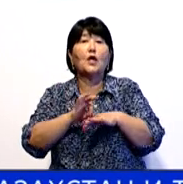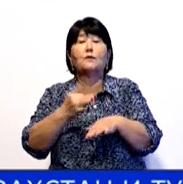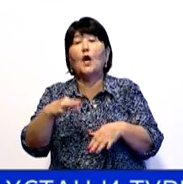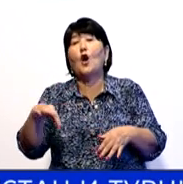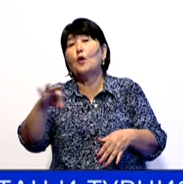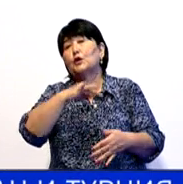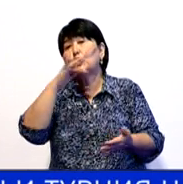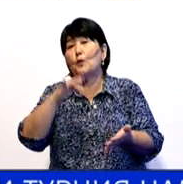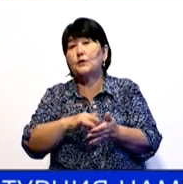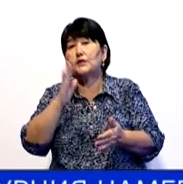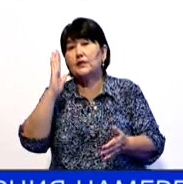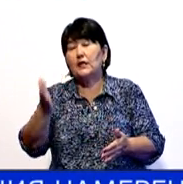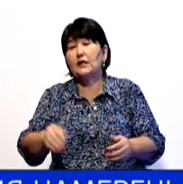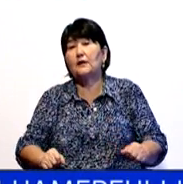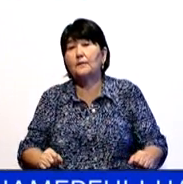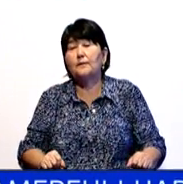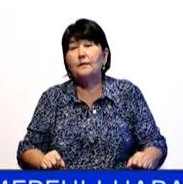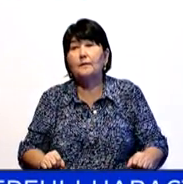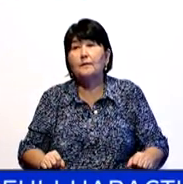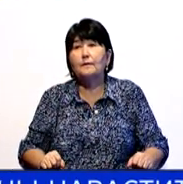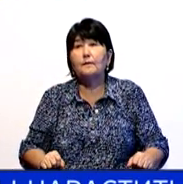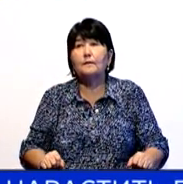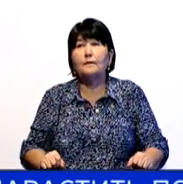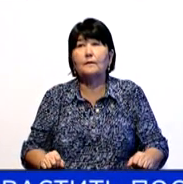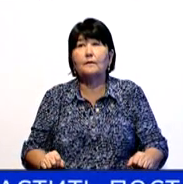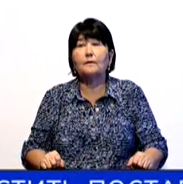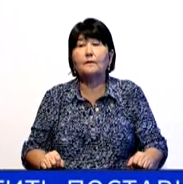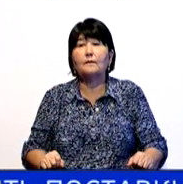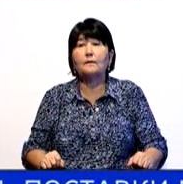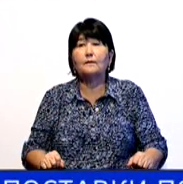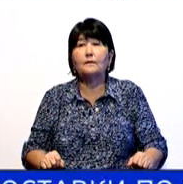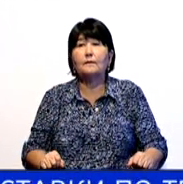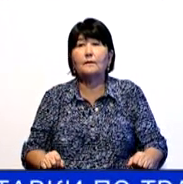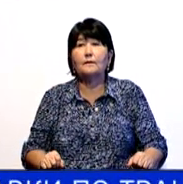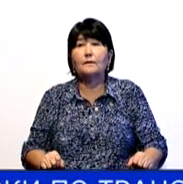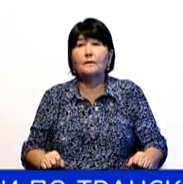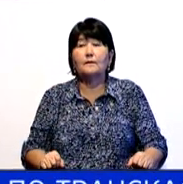областном центре. Родион Лебедев, Ельдос Асан, Бауржан Кожамуратов, Тархан Туксиит, телеканал Кызылорда.